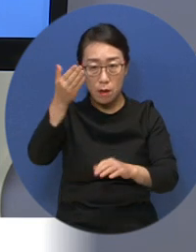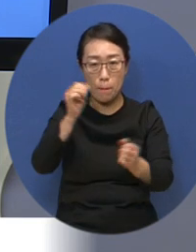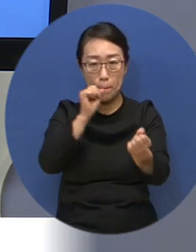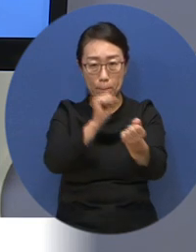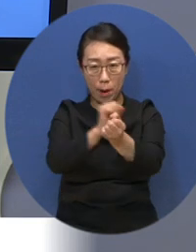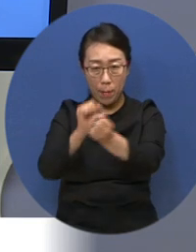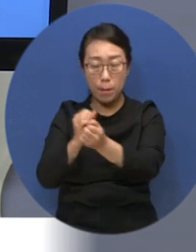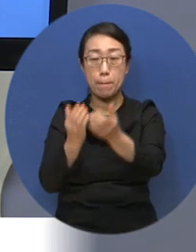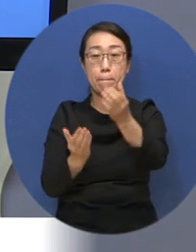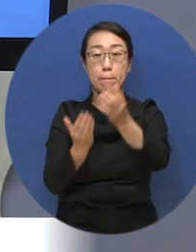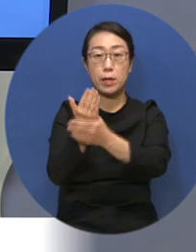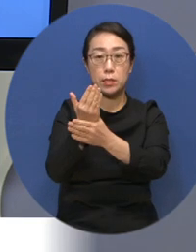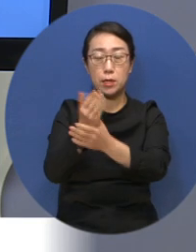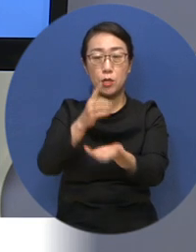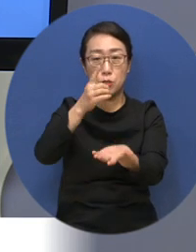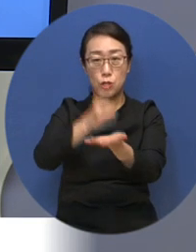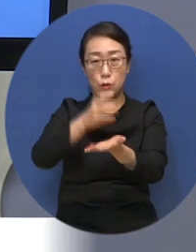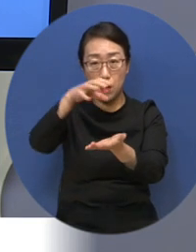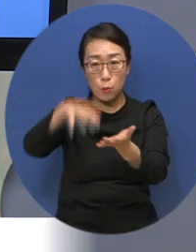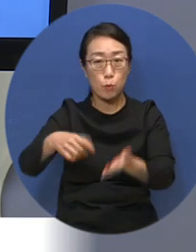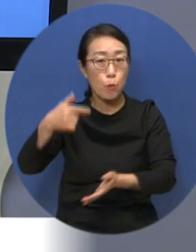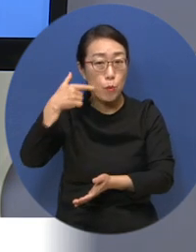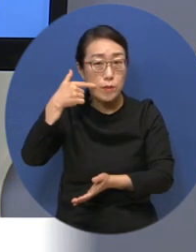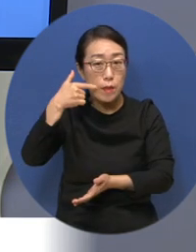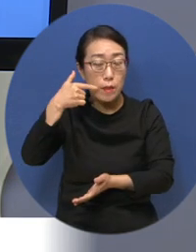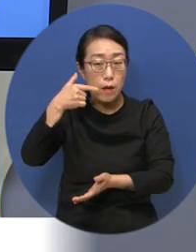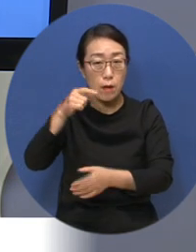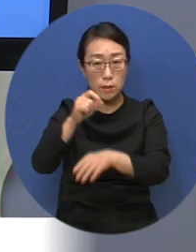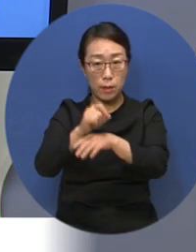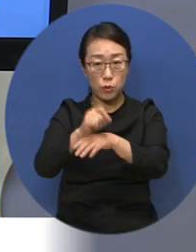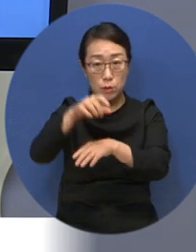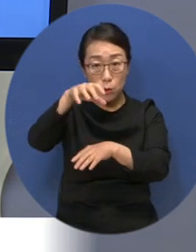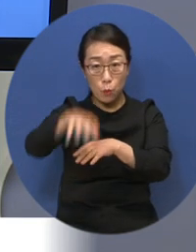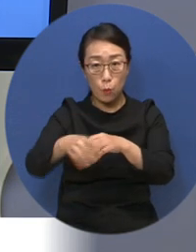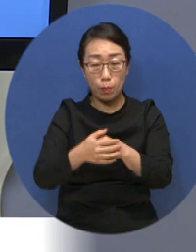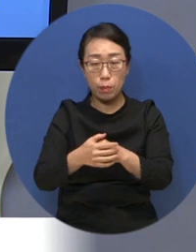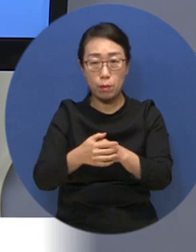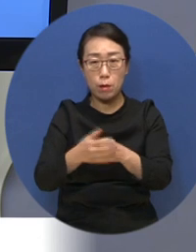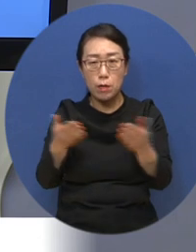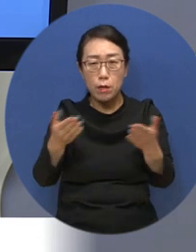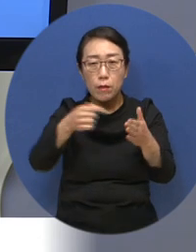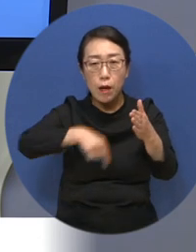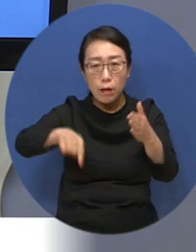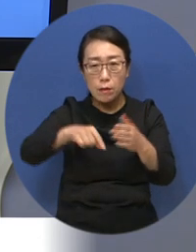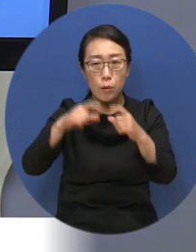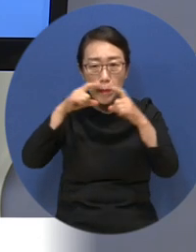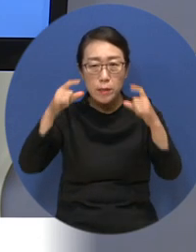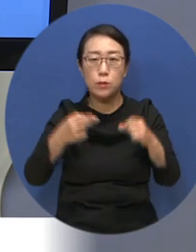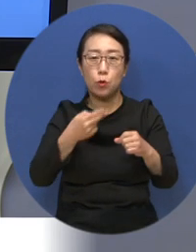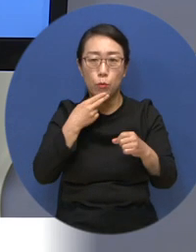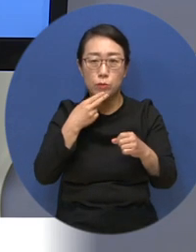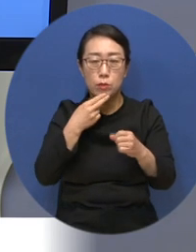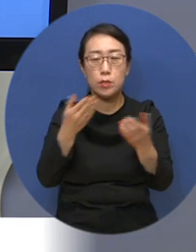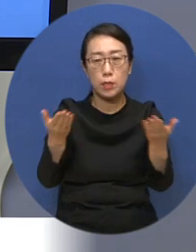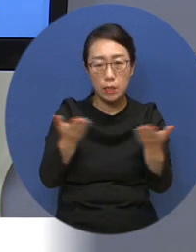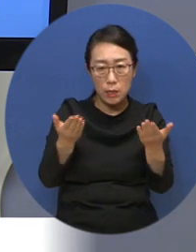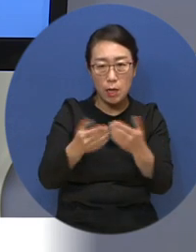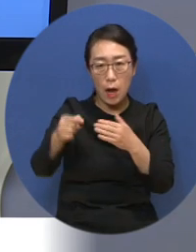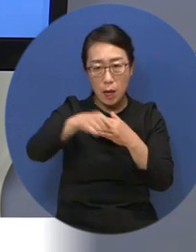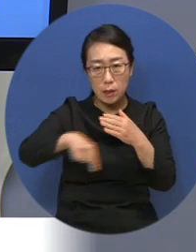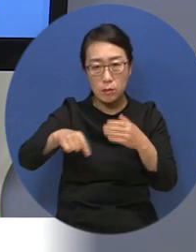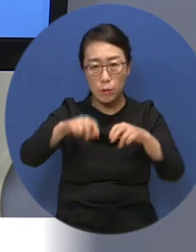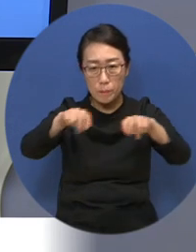감염이 발생한 천안에 콜 센터에서는 직원들이 마스크를 쓰지 않은 채 일했고 실내에서 여럿이